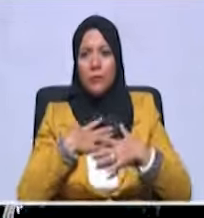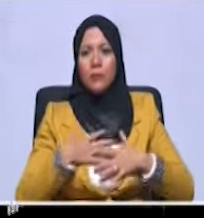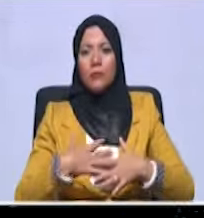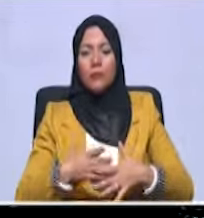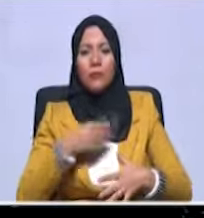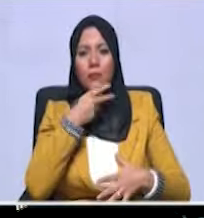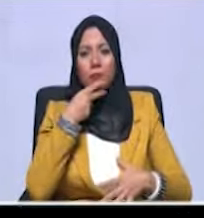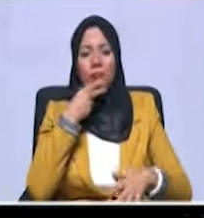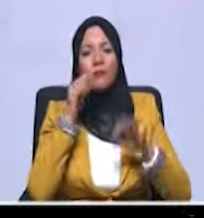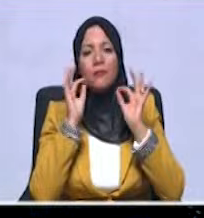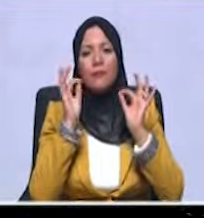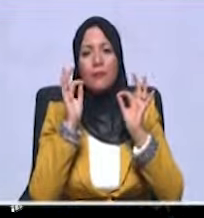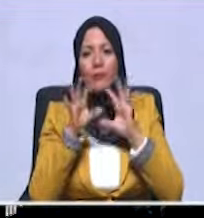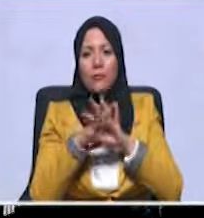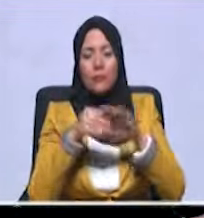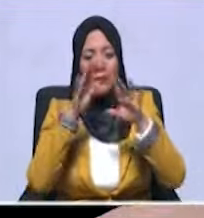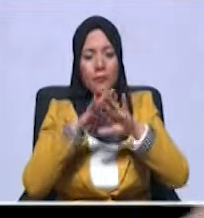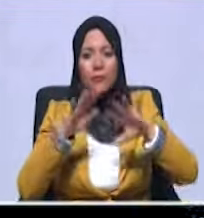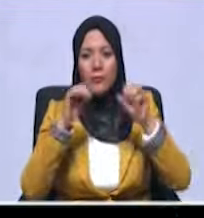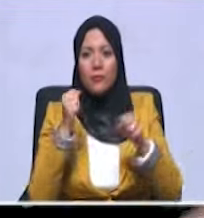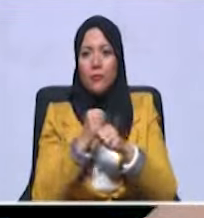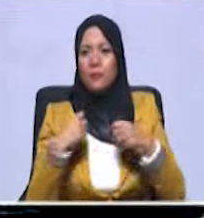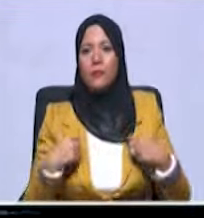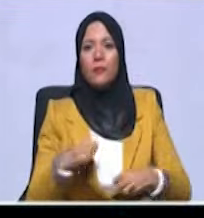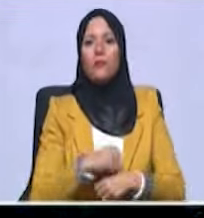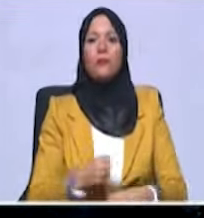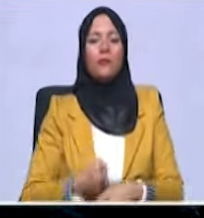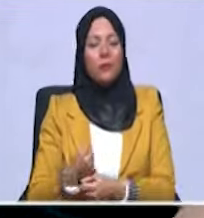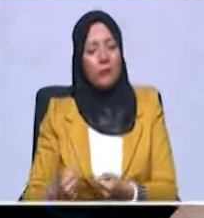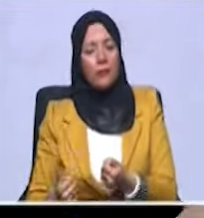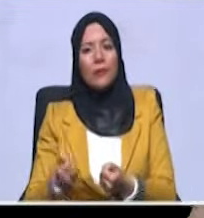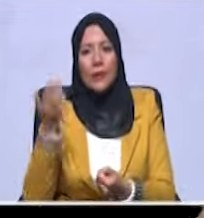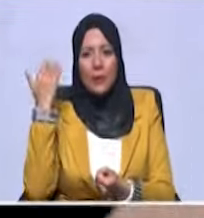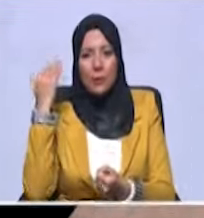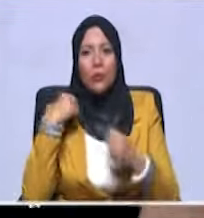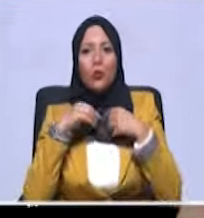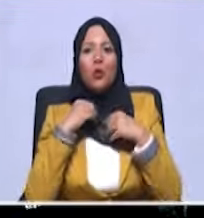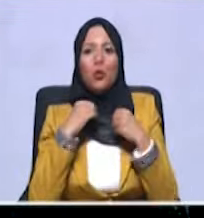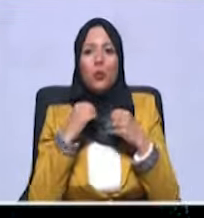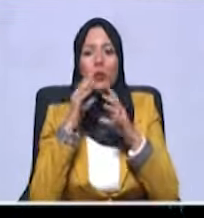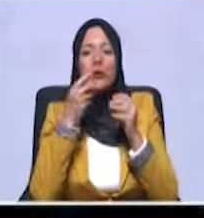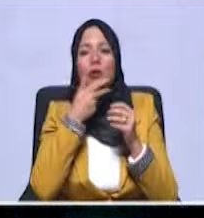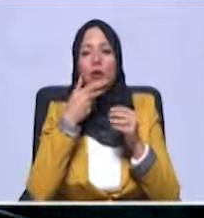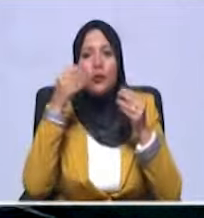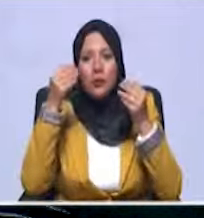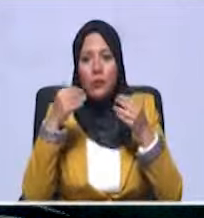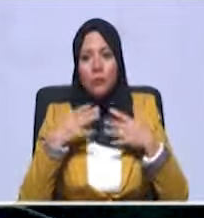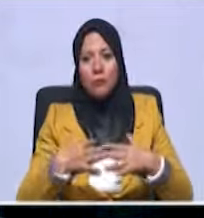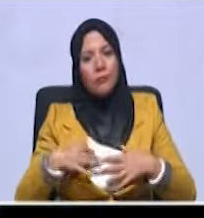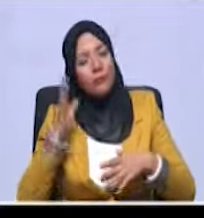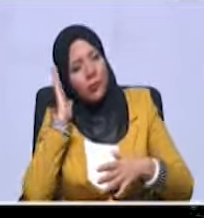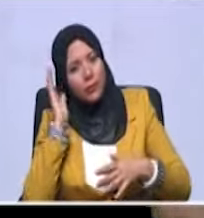جدا لما يبقى قاعد في مشهد يعني جوه البيت، يبقى لابس الروب والاشارب، ويبقى يعني مش قاعد ببيجامه يعني،